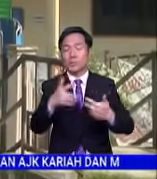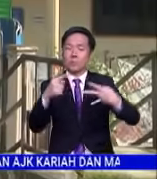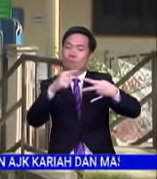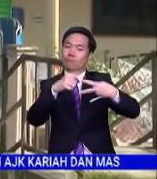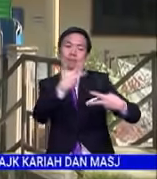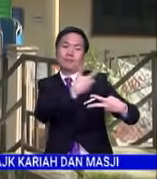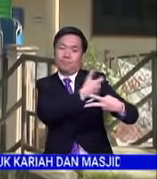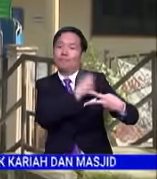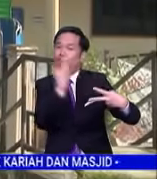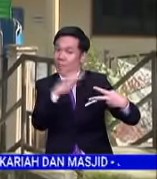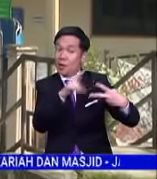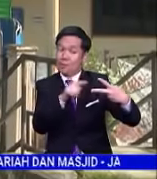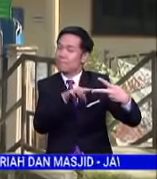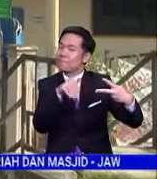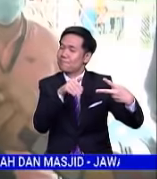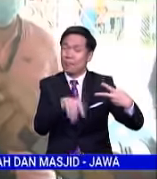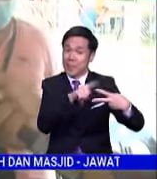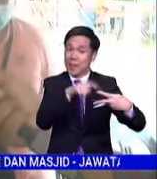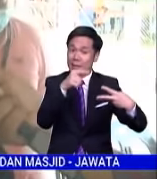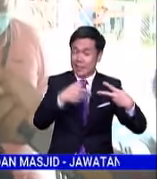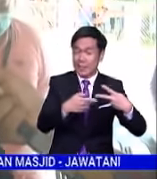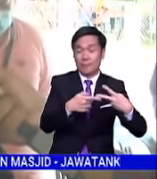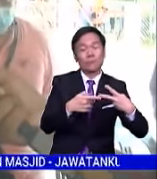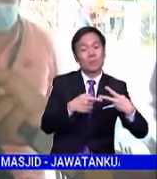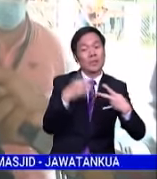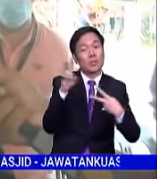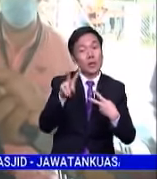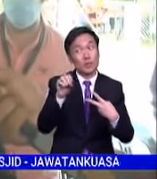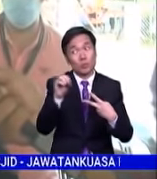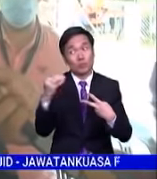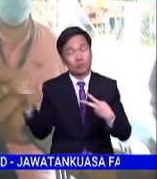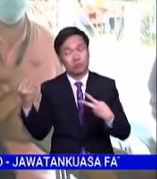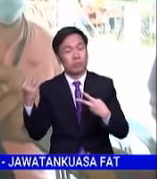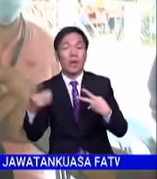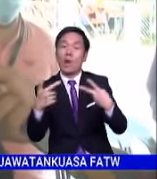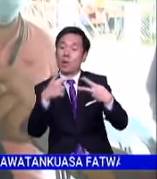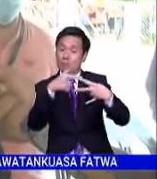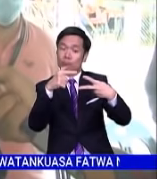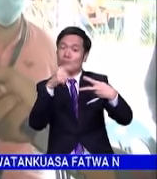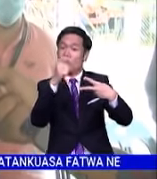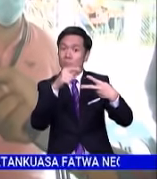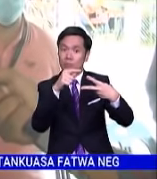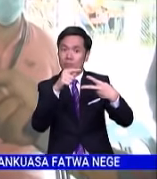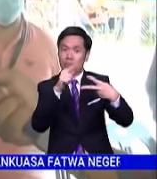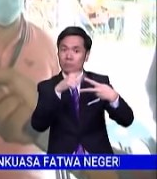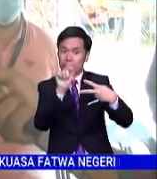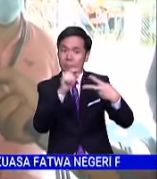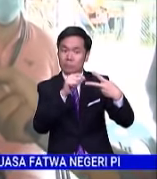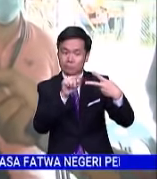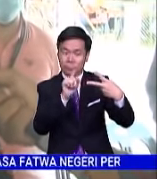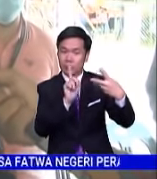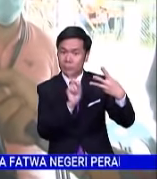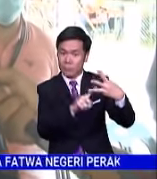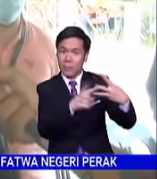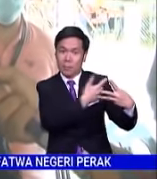pertama, manakala lebih 138,000 penduduk sudah menerima dos yang ketiga.